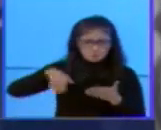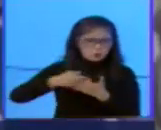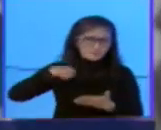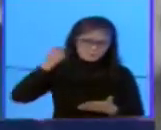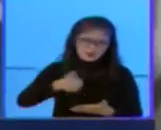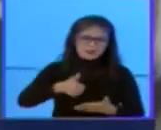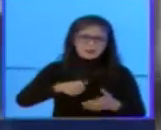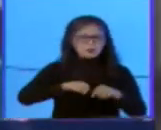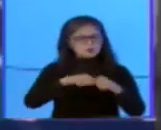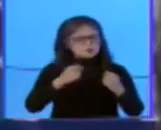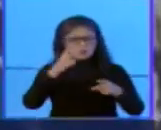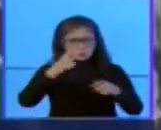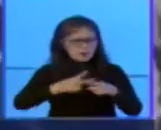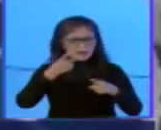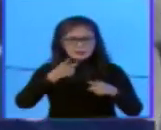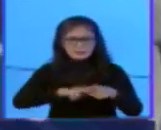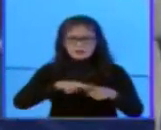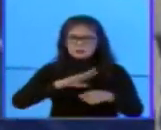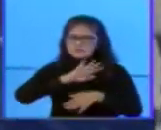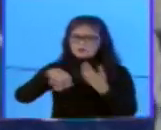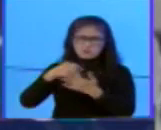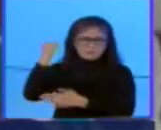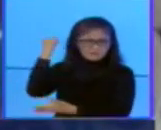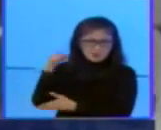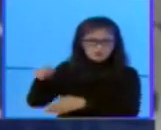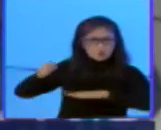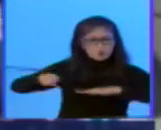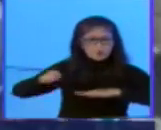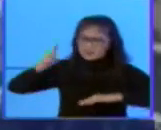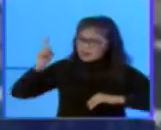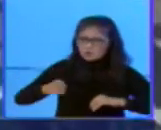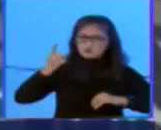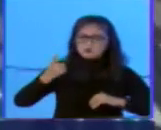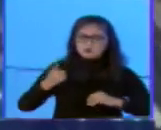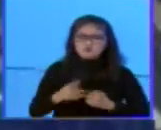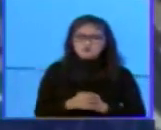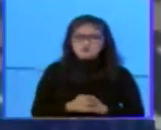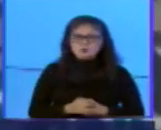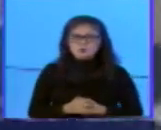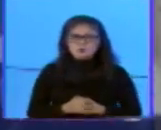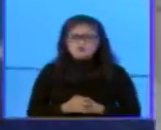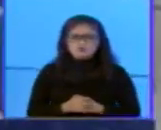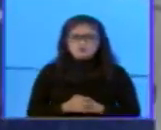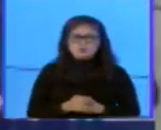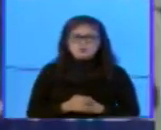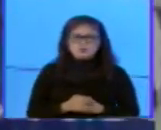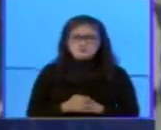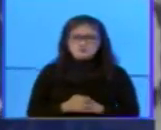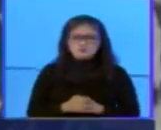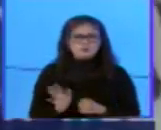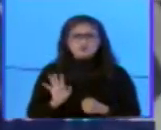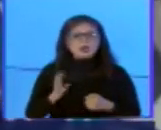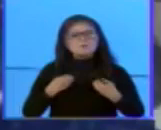kami, para pelaku. Mereka harus, jangan hanya pasrah